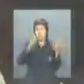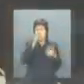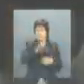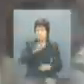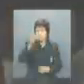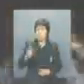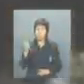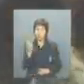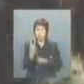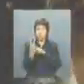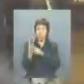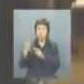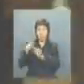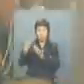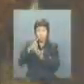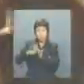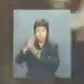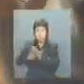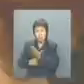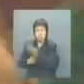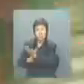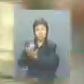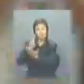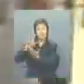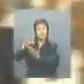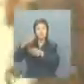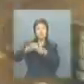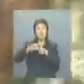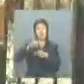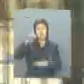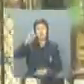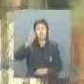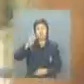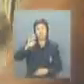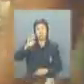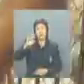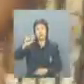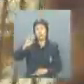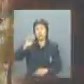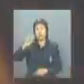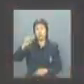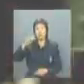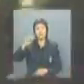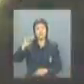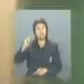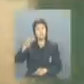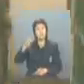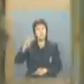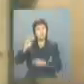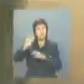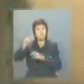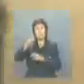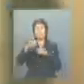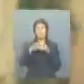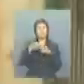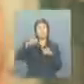องพร้อมหลักทรัพย์เงินสด1ล้านบาทประกันนายนิสิตสินทุพไพรอดีตส.ส.พรรคเพื่อไทยซึ่งศาลให้ประกันด้วยซึ่งศ